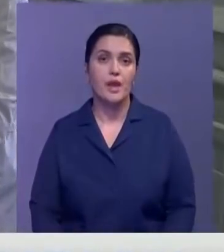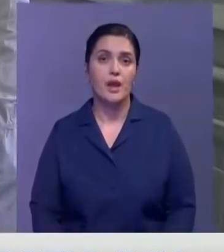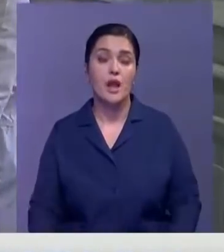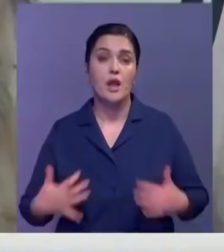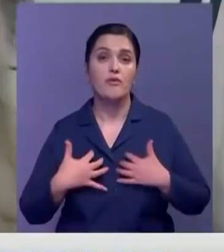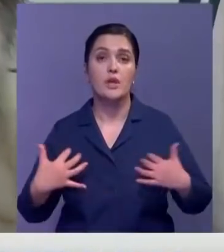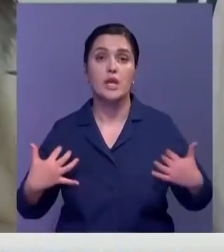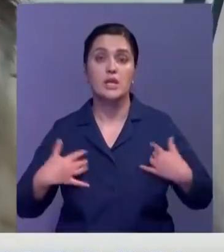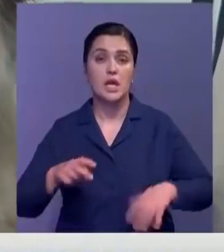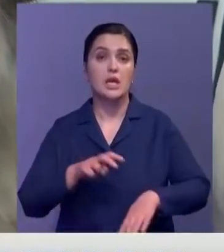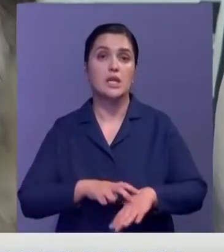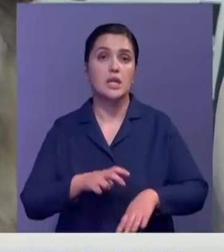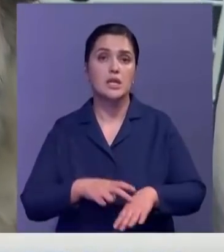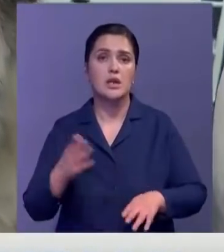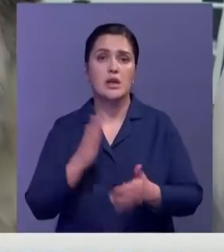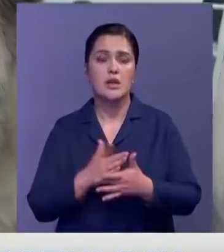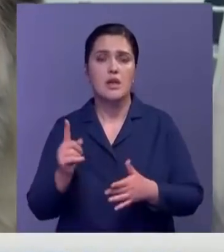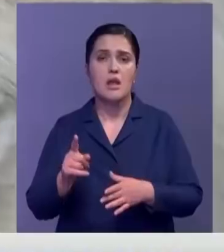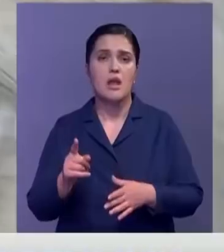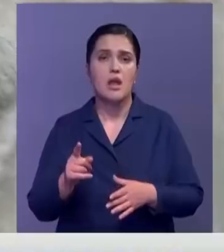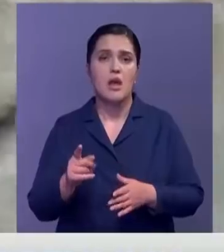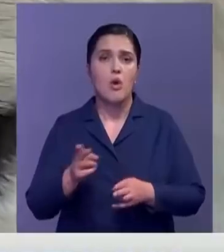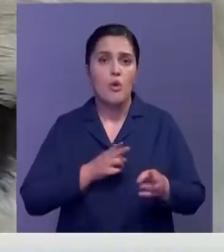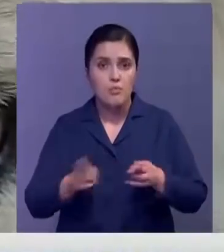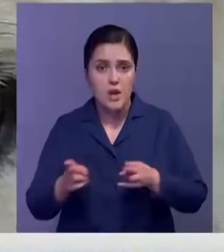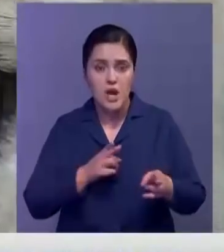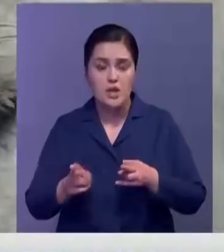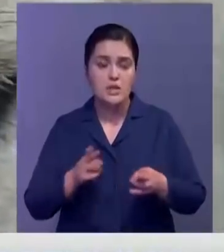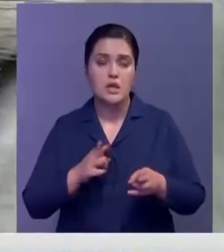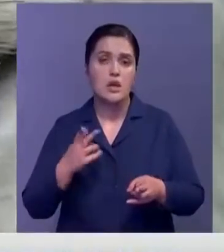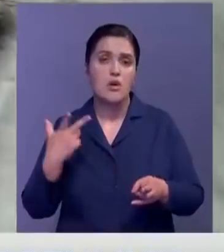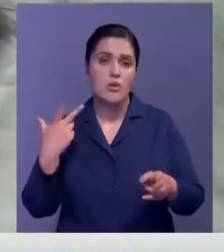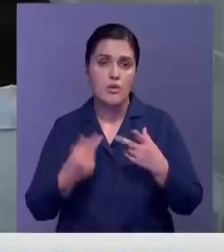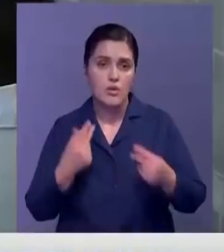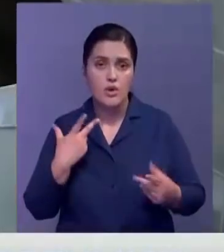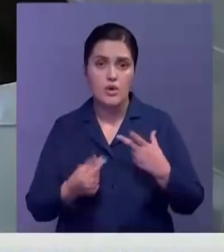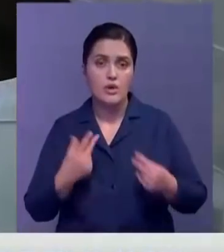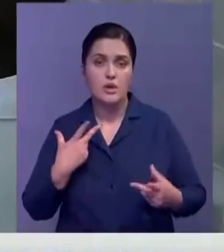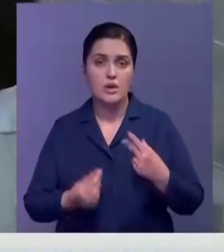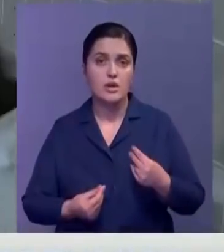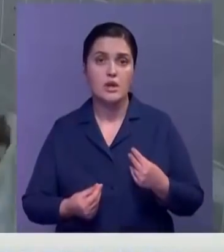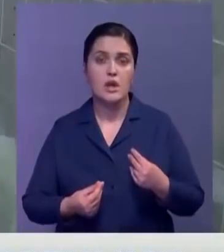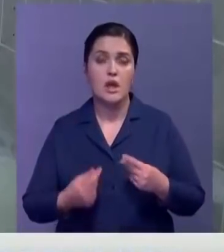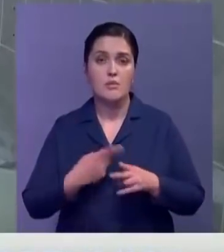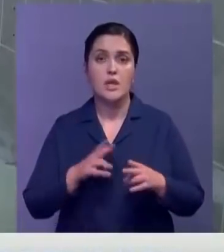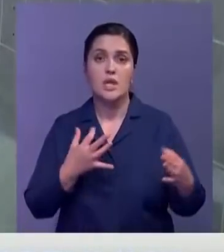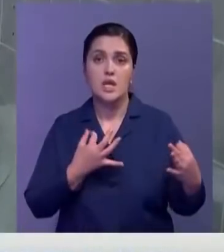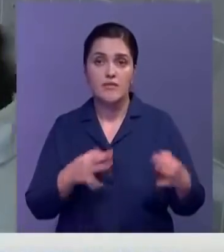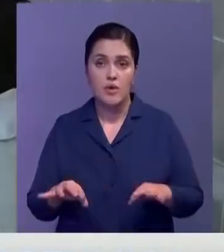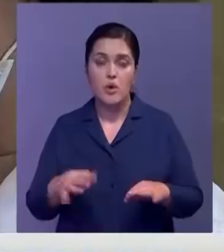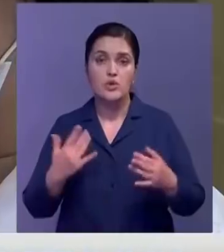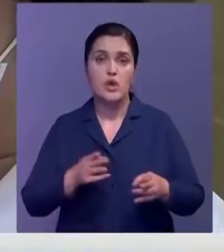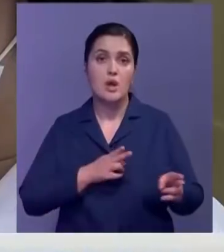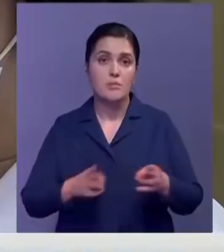стерилизуют, вакцинируют, чипируют. После проведения всех медицинских процедур выпускают на свободу. Уже прооперировано около 50 собак и кошек. Занимаются